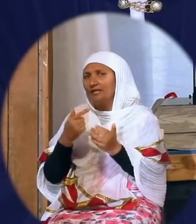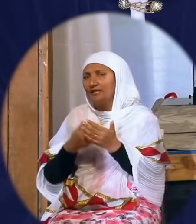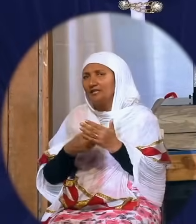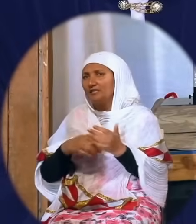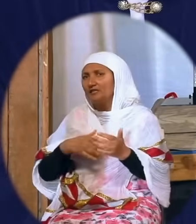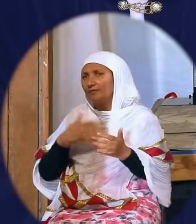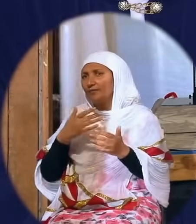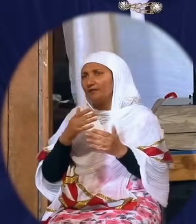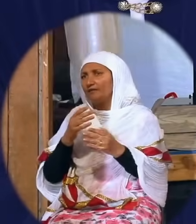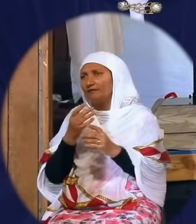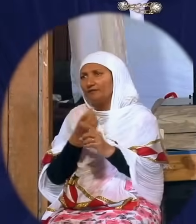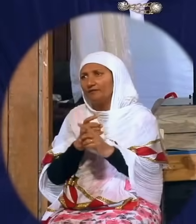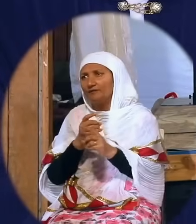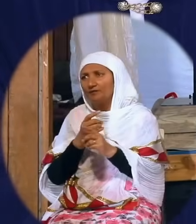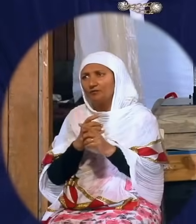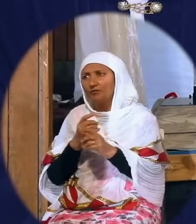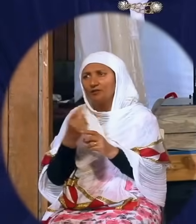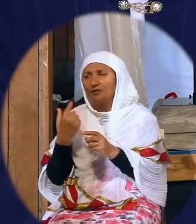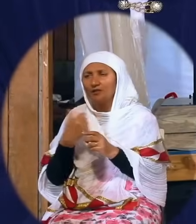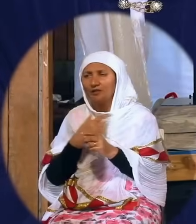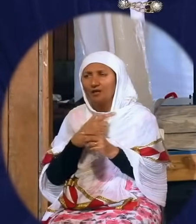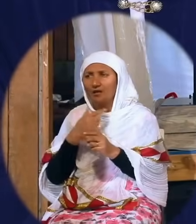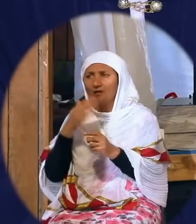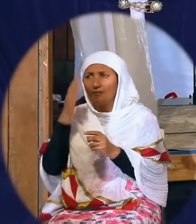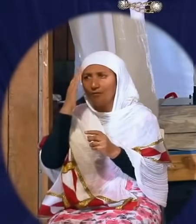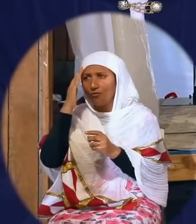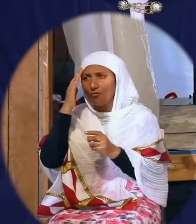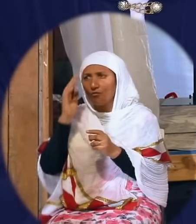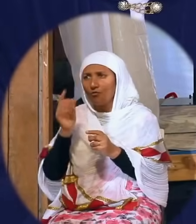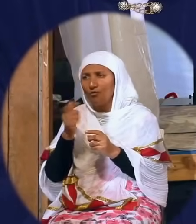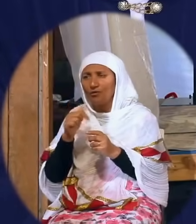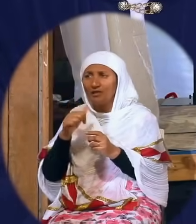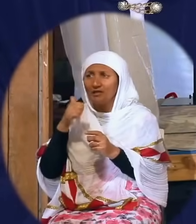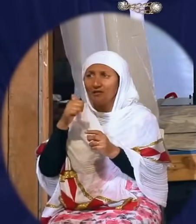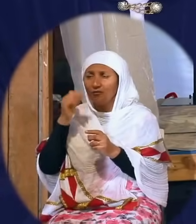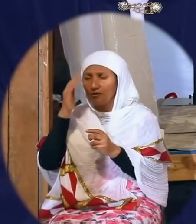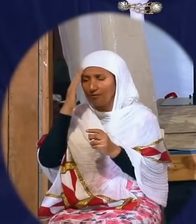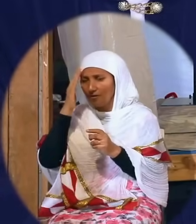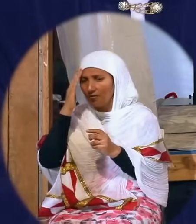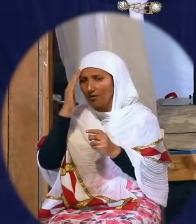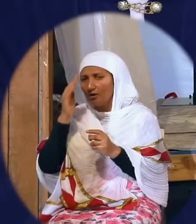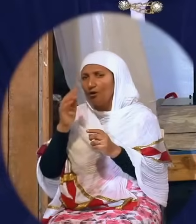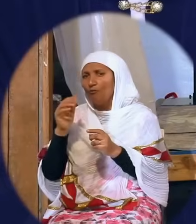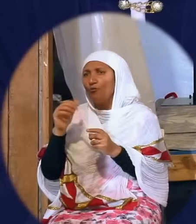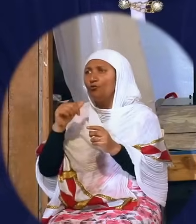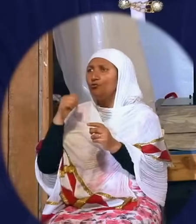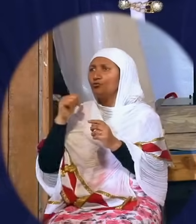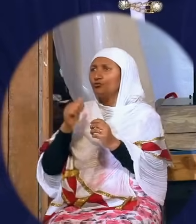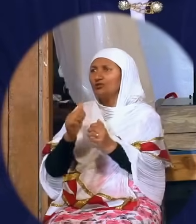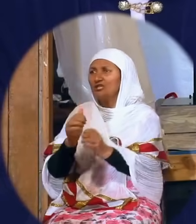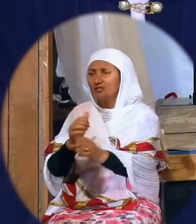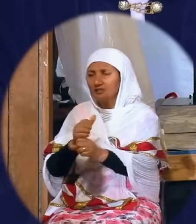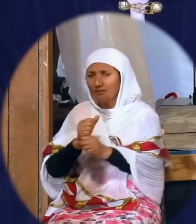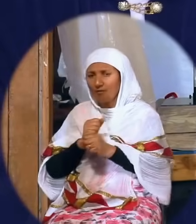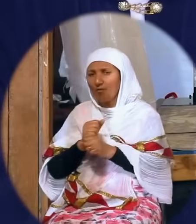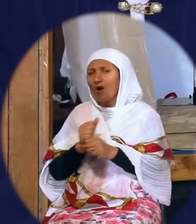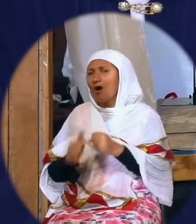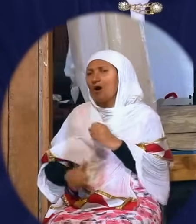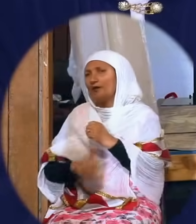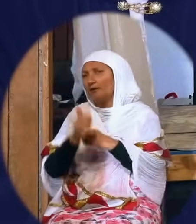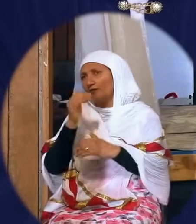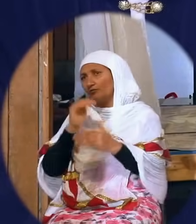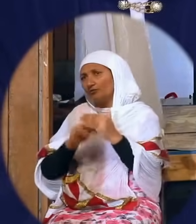ፈጥረ ነው ስለምንቆየው። ከኛ የሚያውቁ ከሆነ ከሌላ ለማወቅና በሌሎች ተስበው ሄደው አደጋ ውስጥ ለመውደቅ በጣም